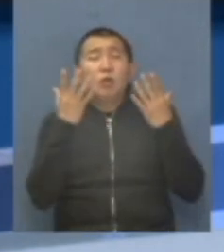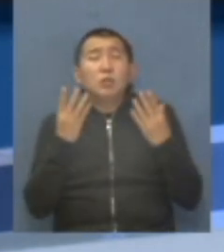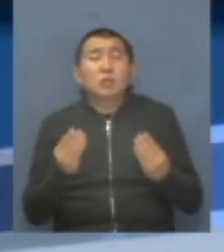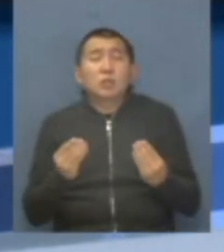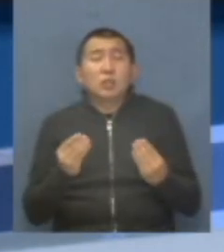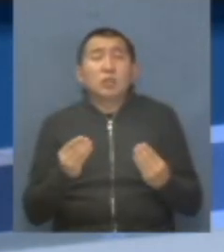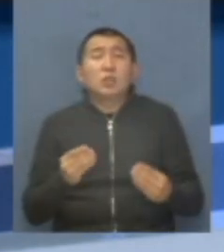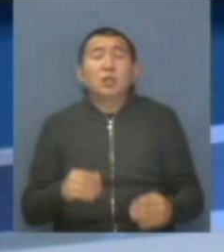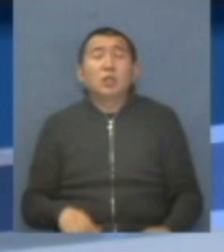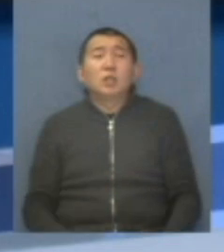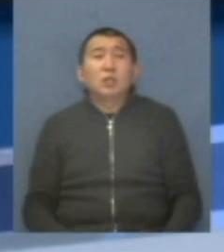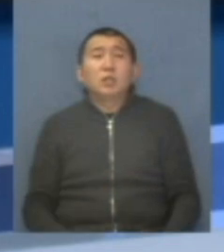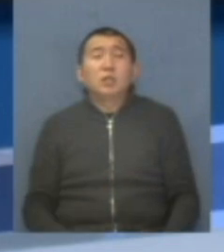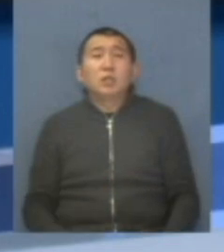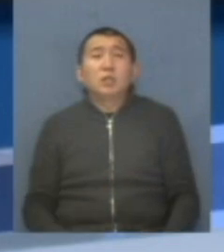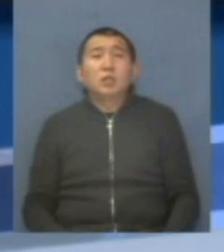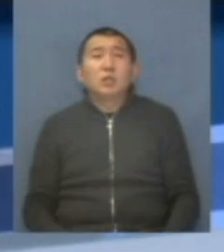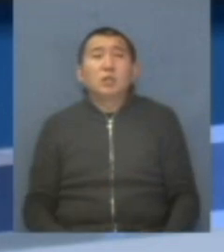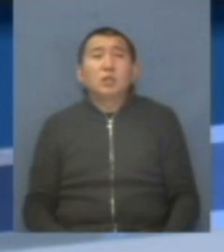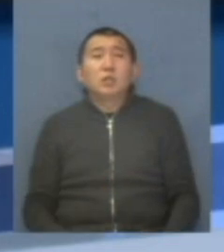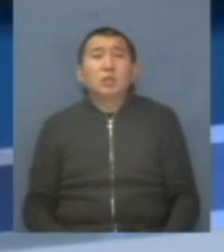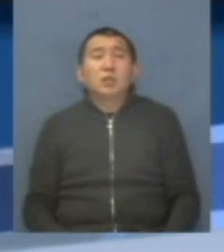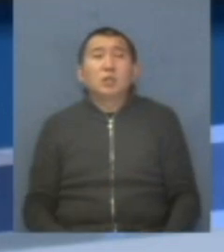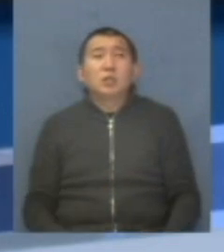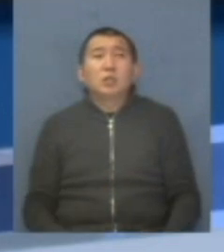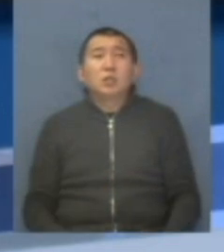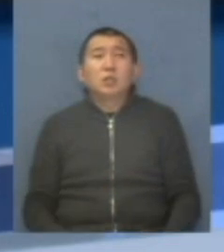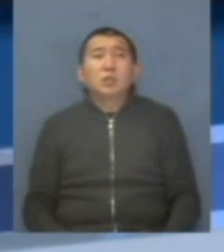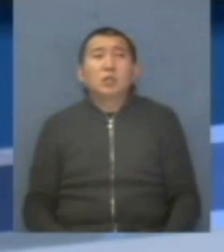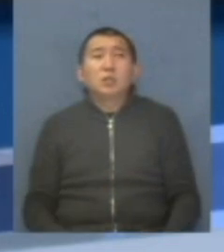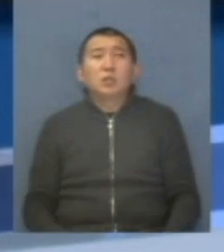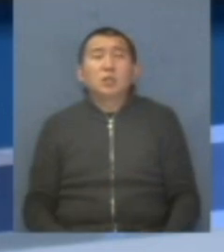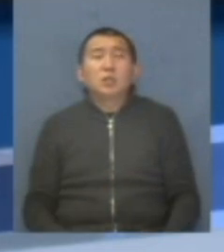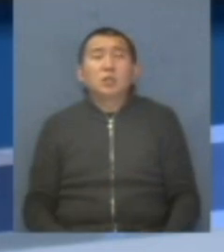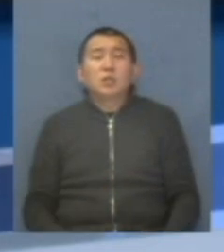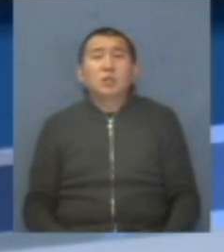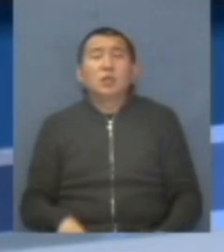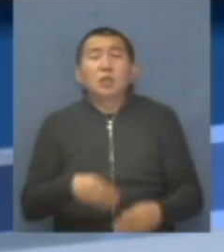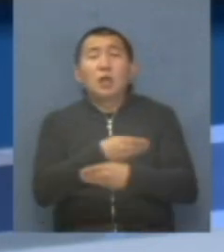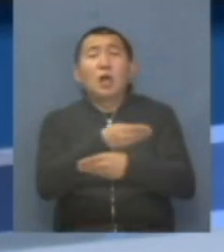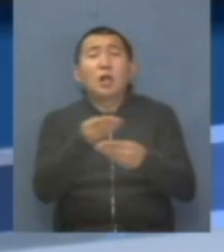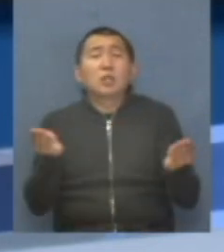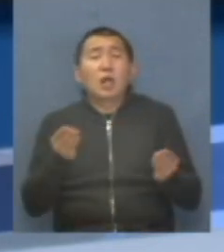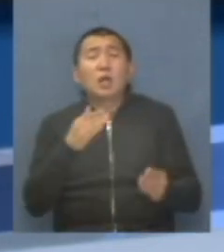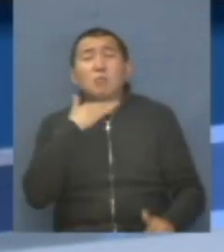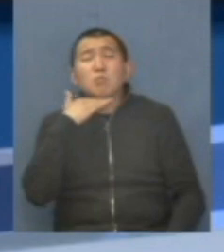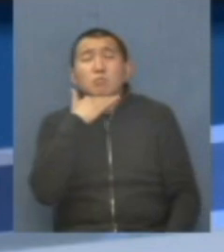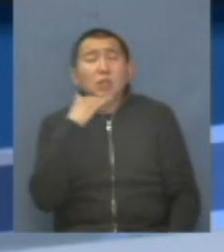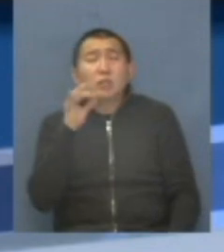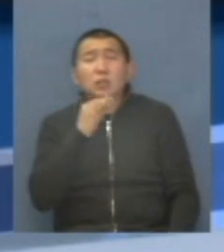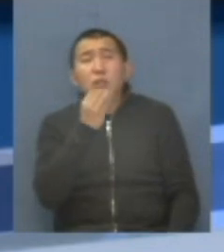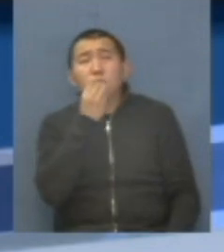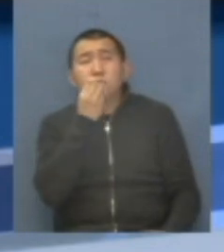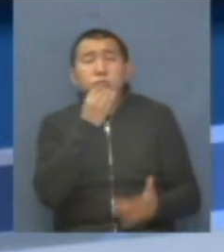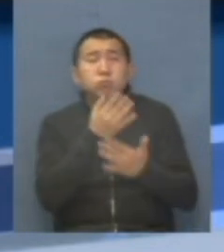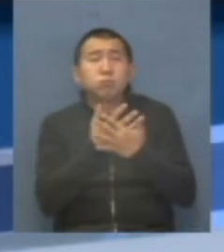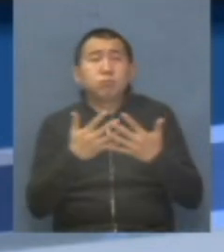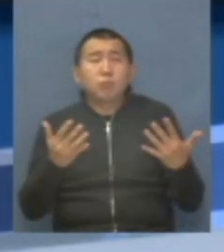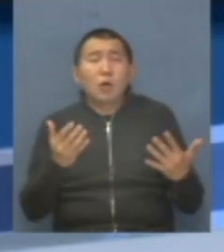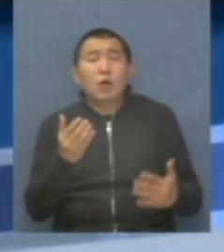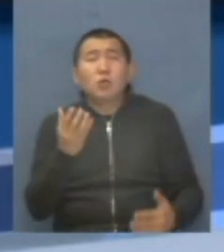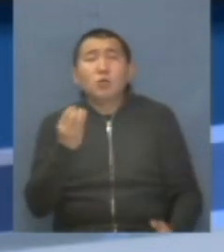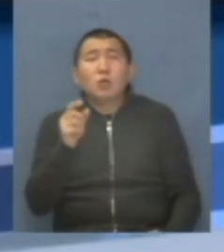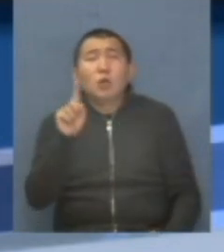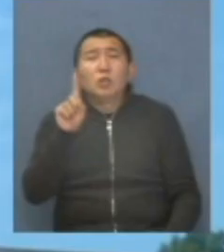прошла благотворительная акция «Рабынушин Курбаншал», в ходе которой организаторы раздали мясо и продукты питания еще 100 нуждающимся.